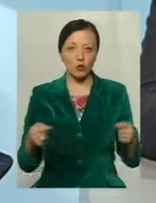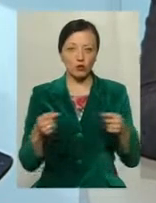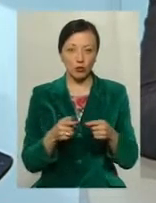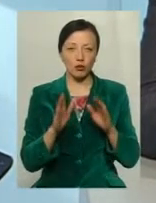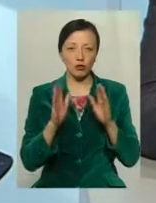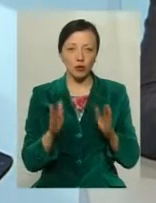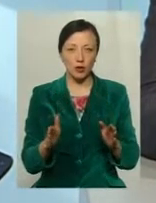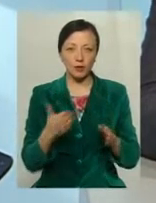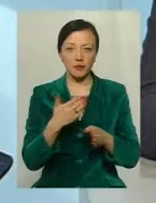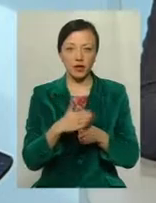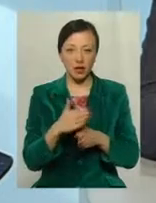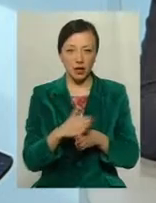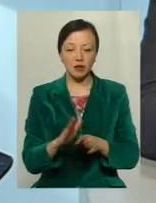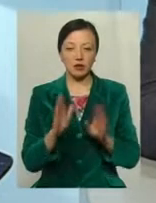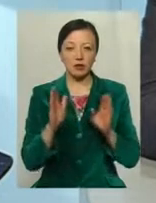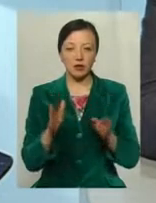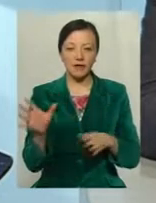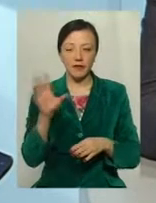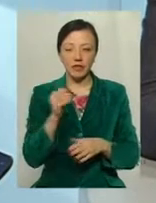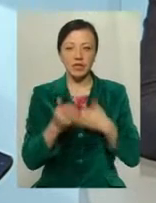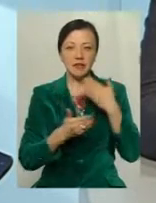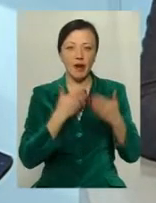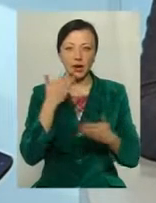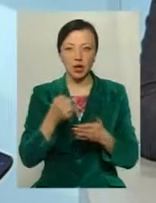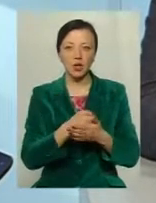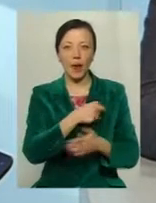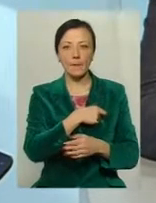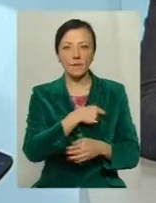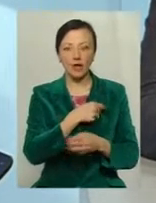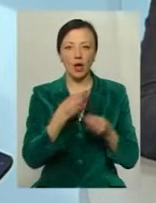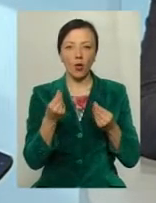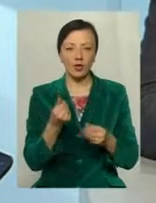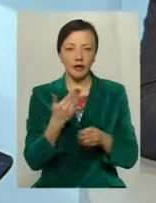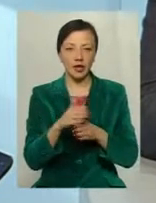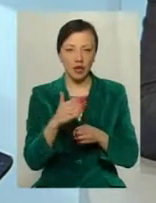систему управління, де сама система, де механізм, ми не можемо підмінити себе